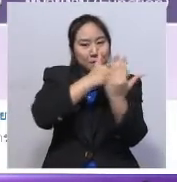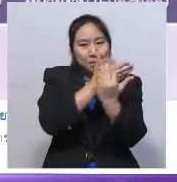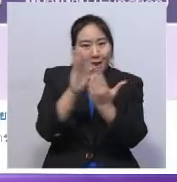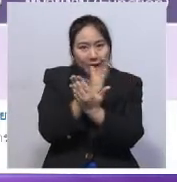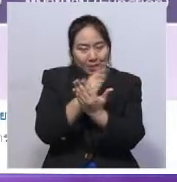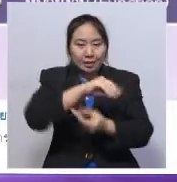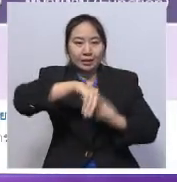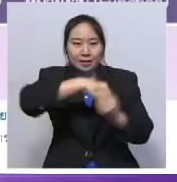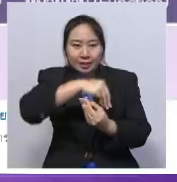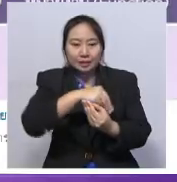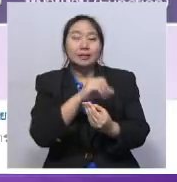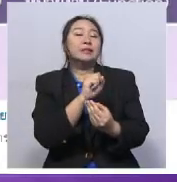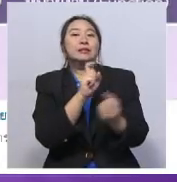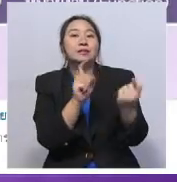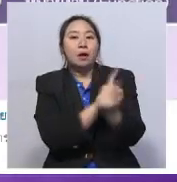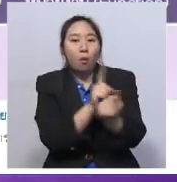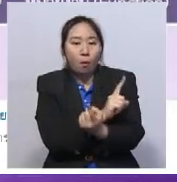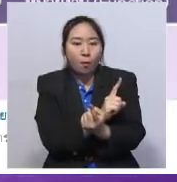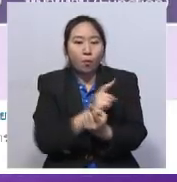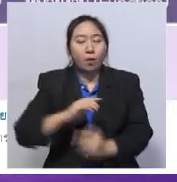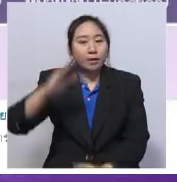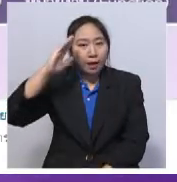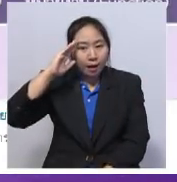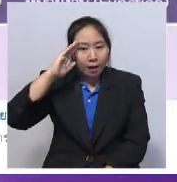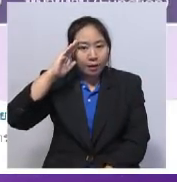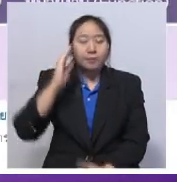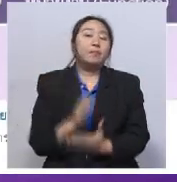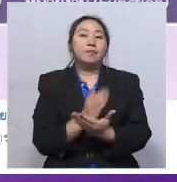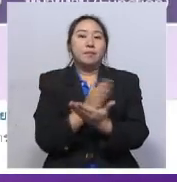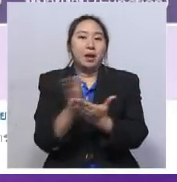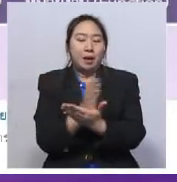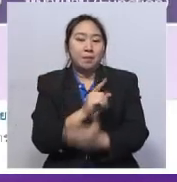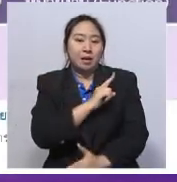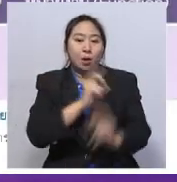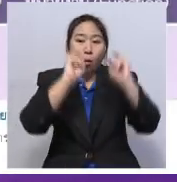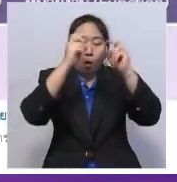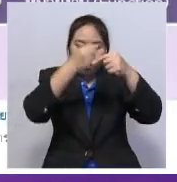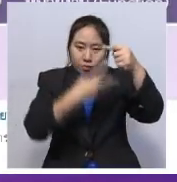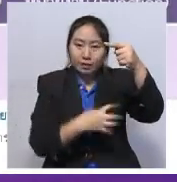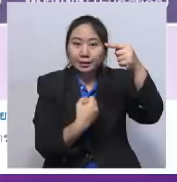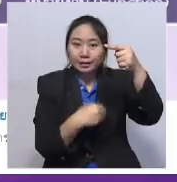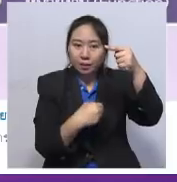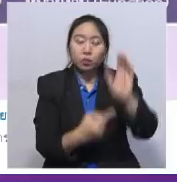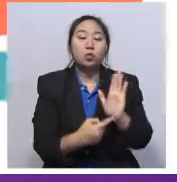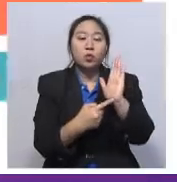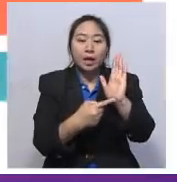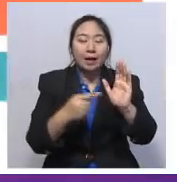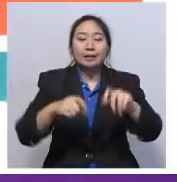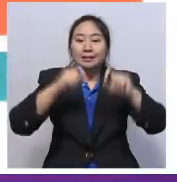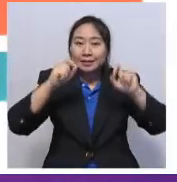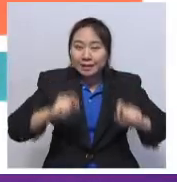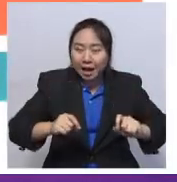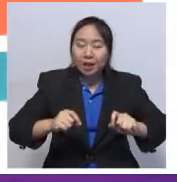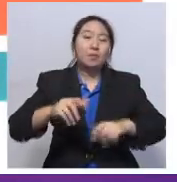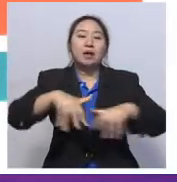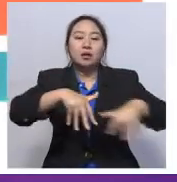านเศรษฐกิจและสังคมกับความมั่นคงแบ่งตามภารกิจ10เรื่องอาทิสัญญาประชาคมชุ